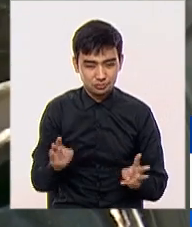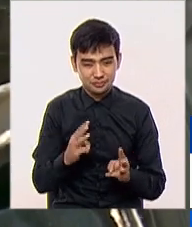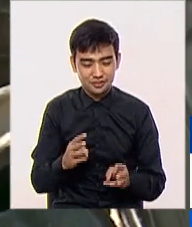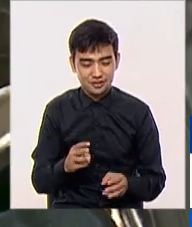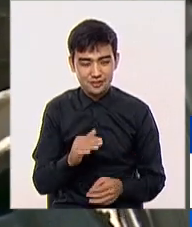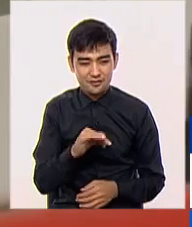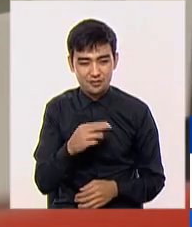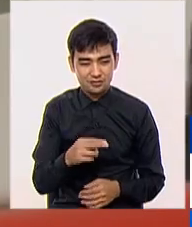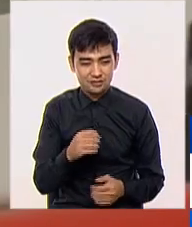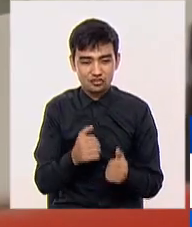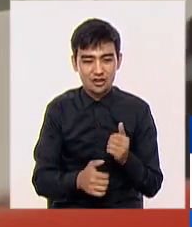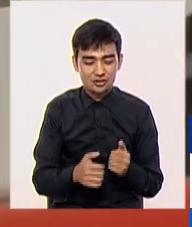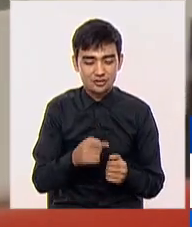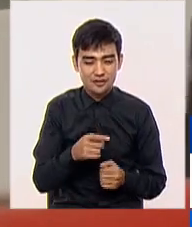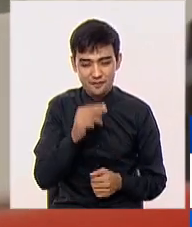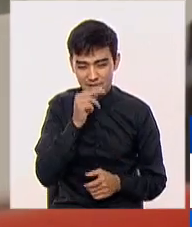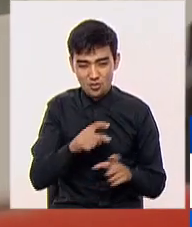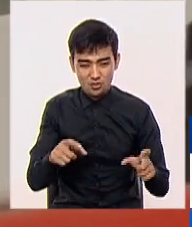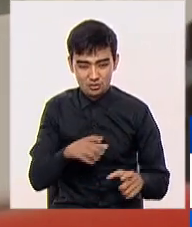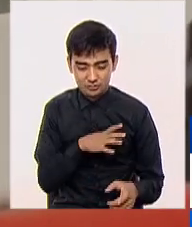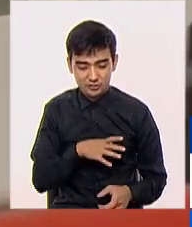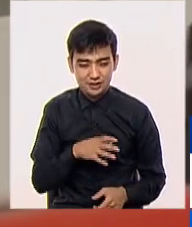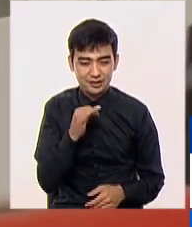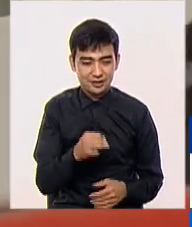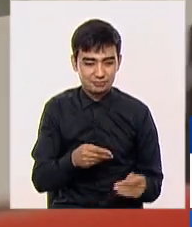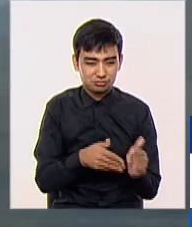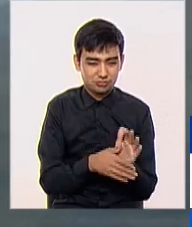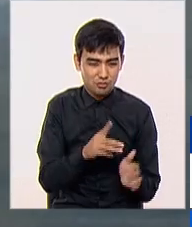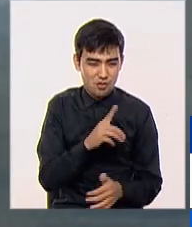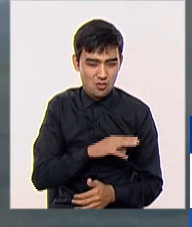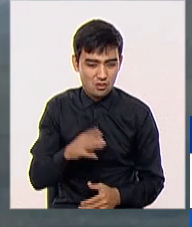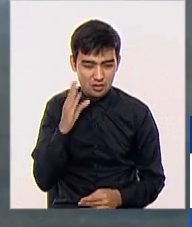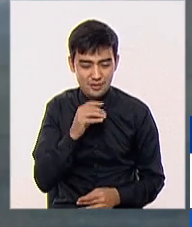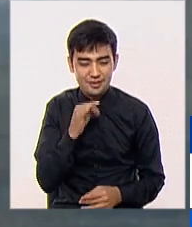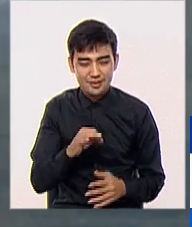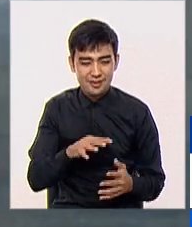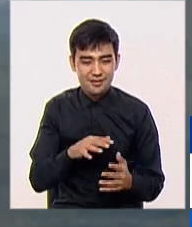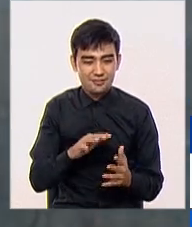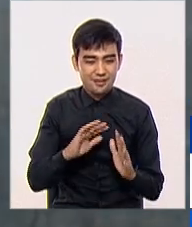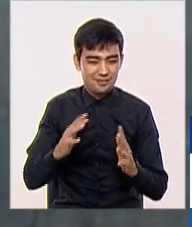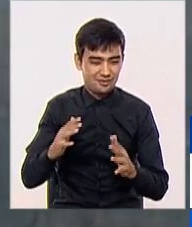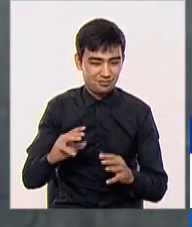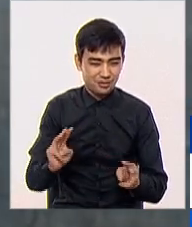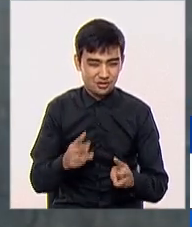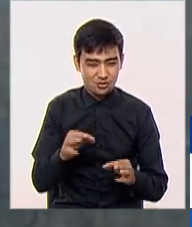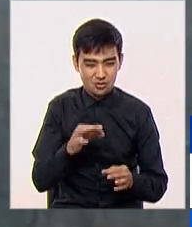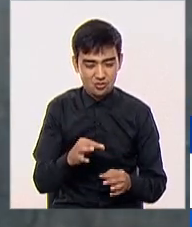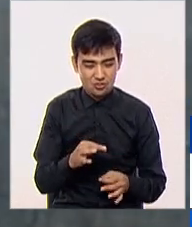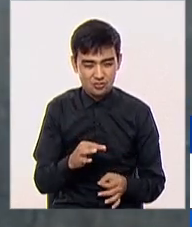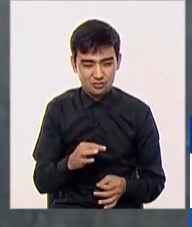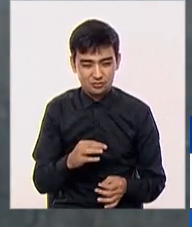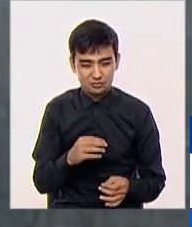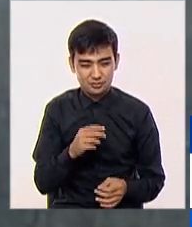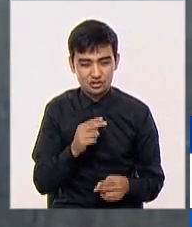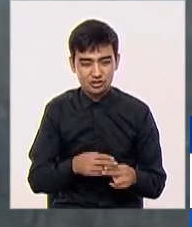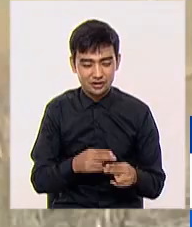фонд чаще всего в этом виноваты люди а ущерб отчисляется миллионами так степные пожары сел ваш матч на я и же